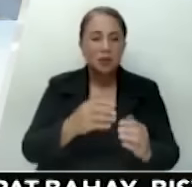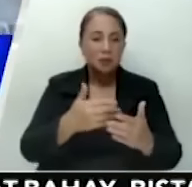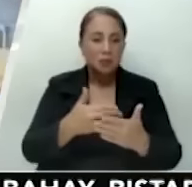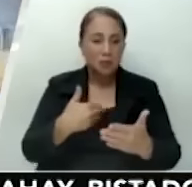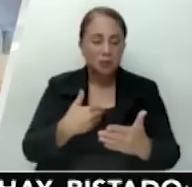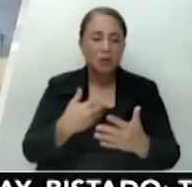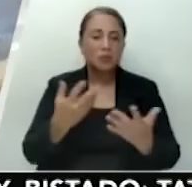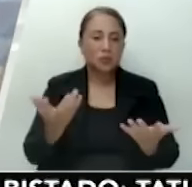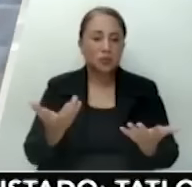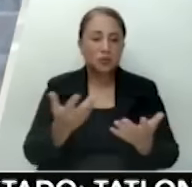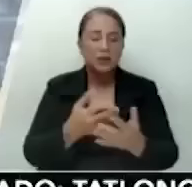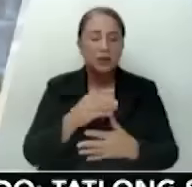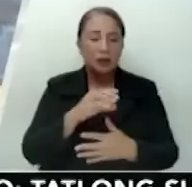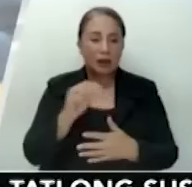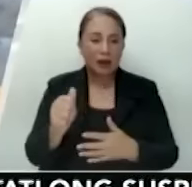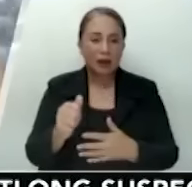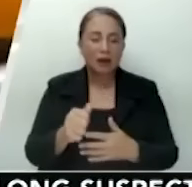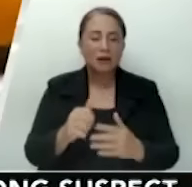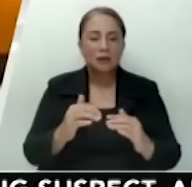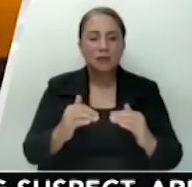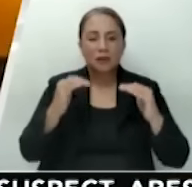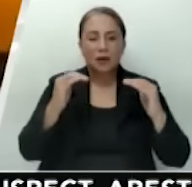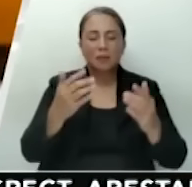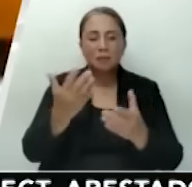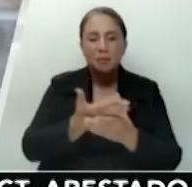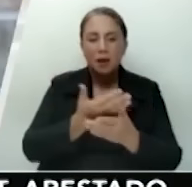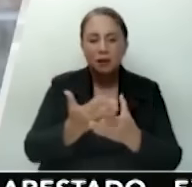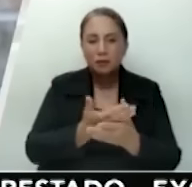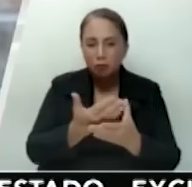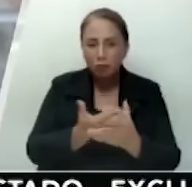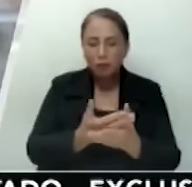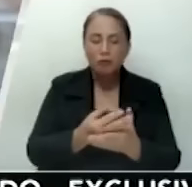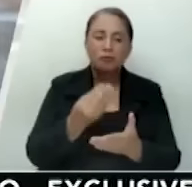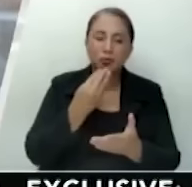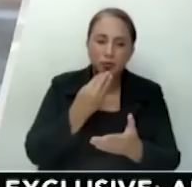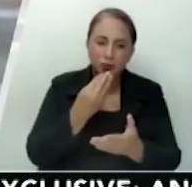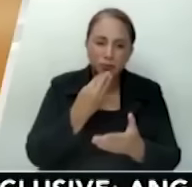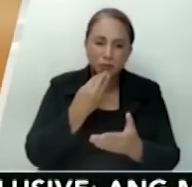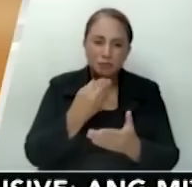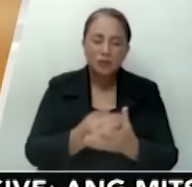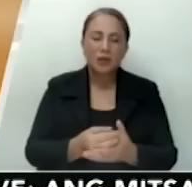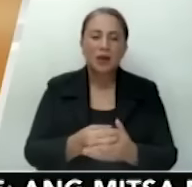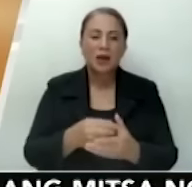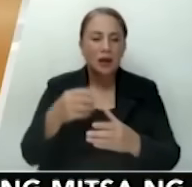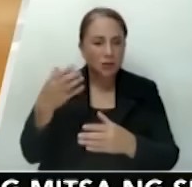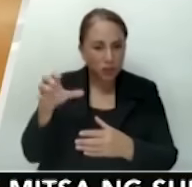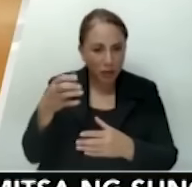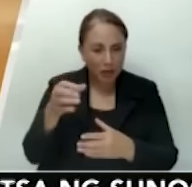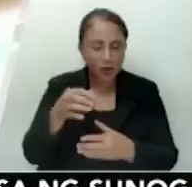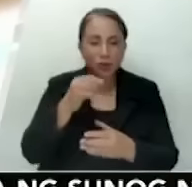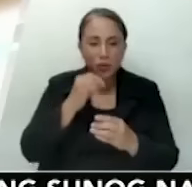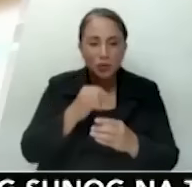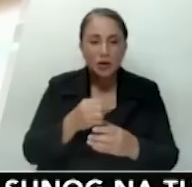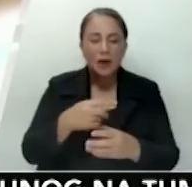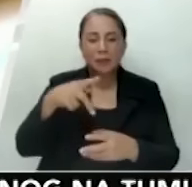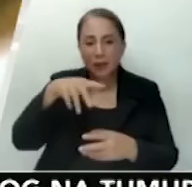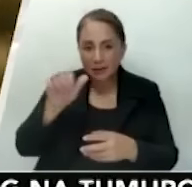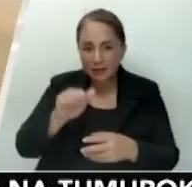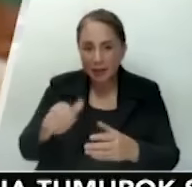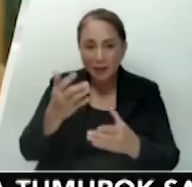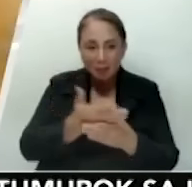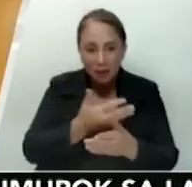EA ang Mas Level Up na Mango Overload Food Trip. May mango shake, mango pizza, at